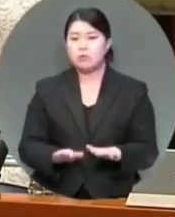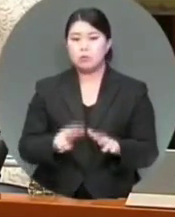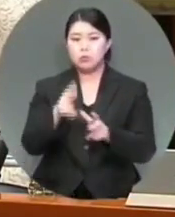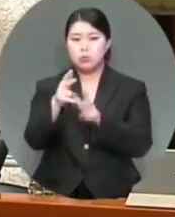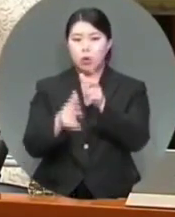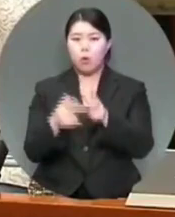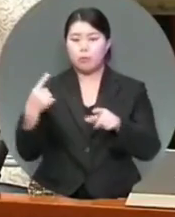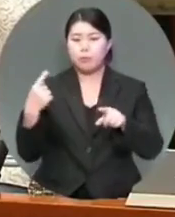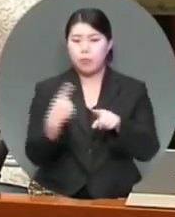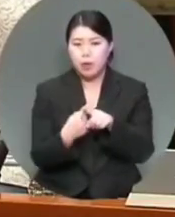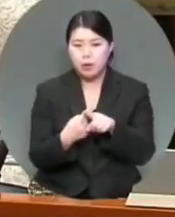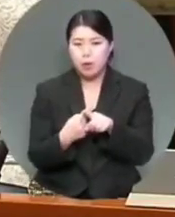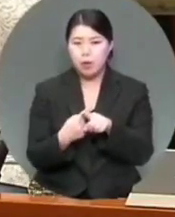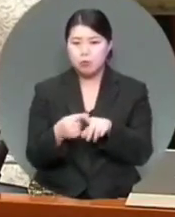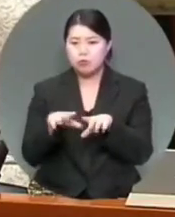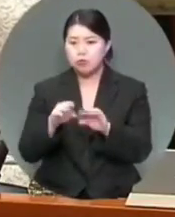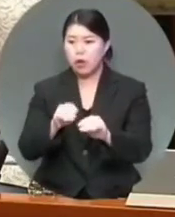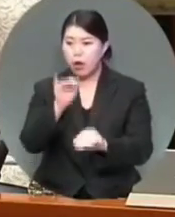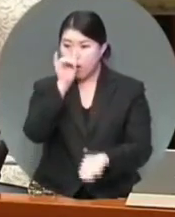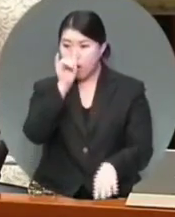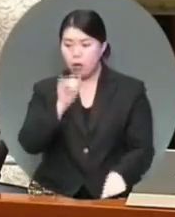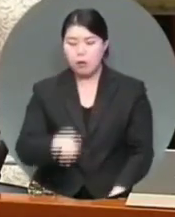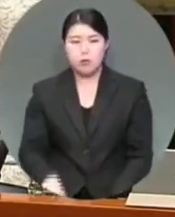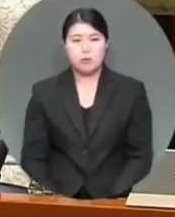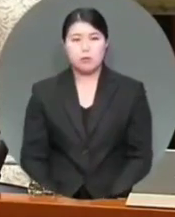중간에 하다가 중단된 사례가 있습니까?